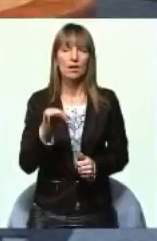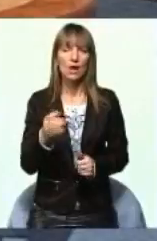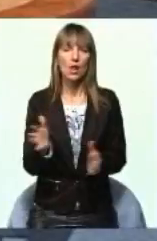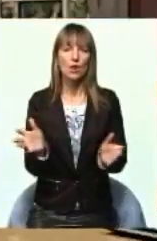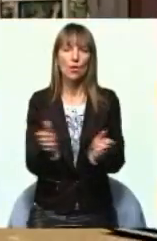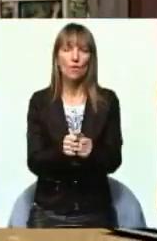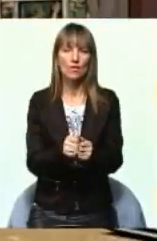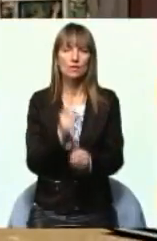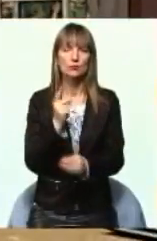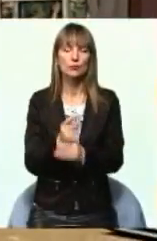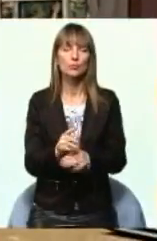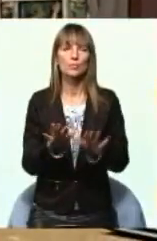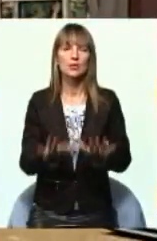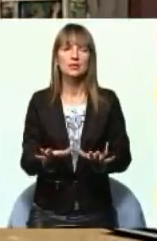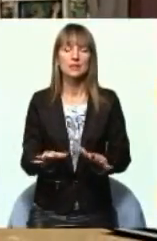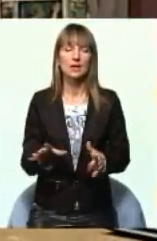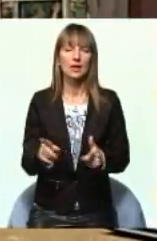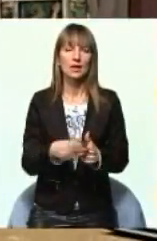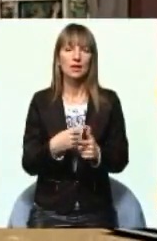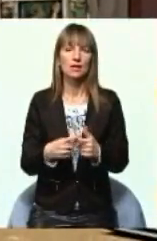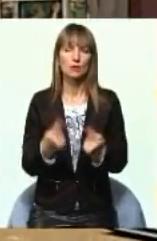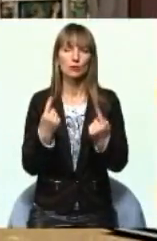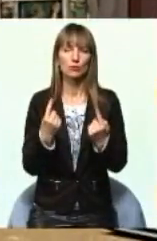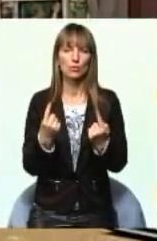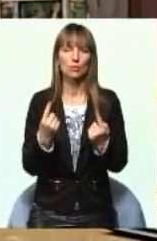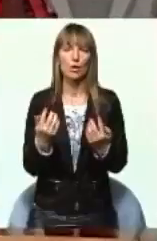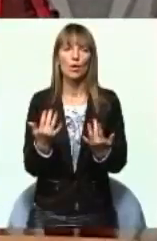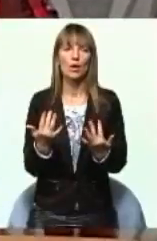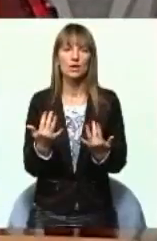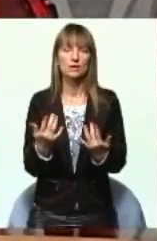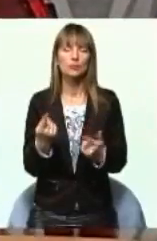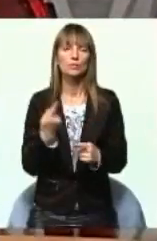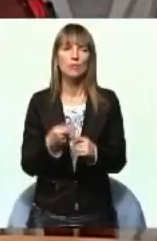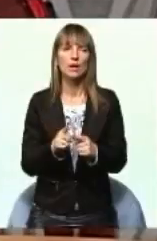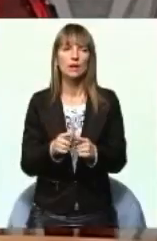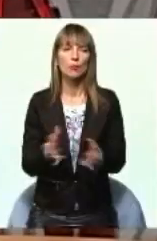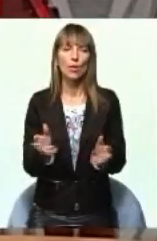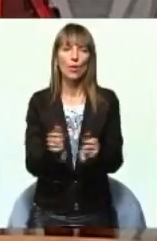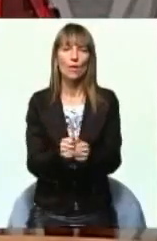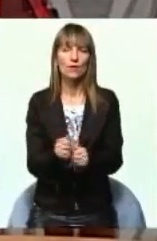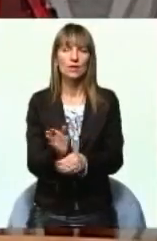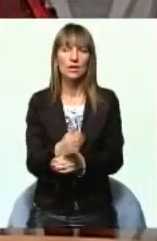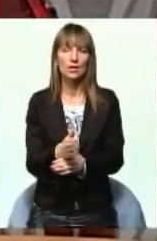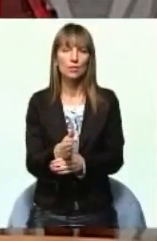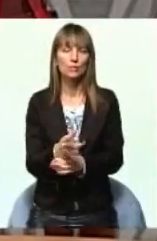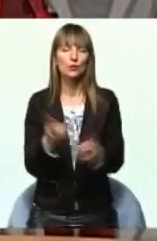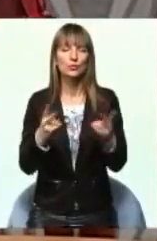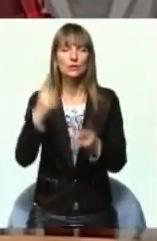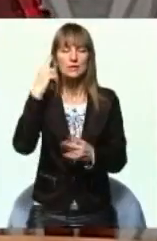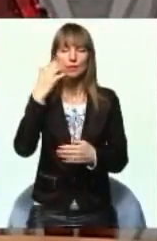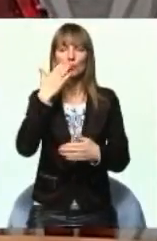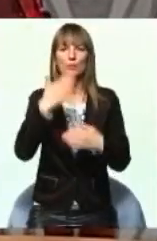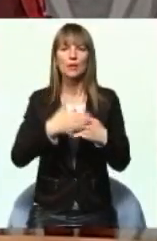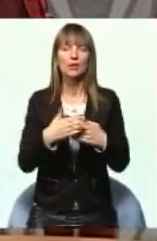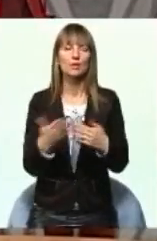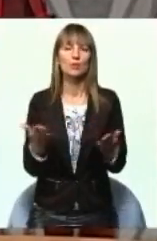рибу або в запрещених містах, або в великих кількостях. Так, тож ловити рибу не тільки, ну взагалі-то треба знати перед тим, як іти